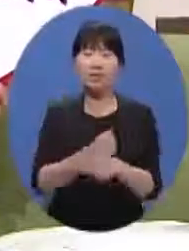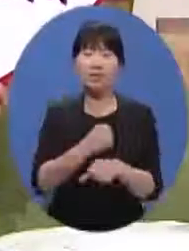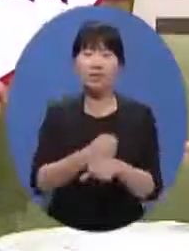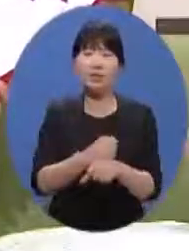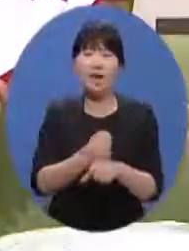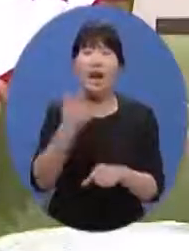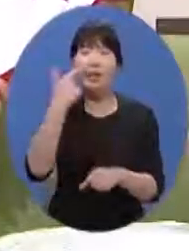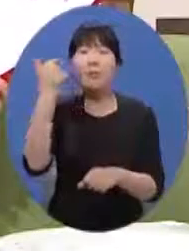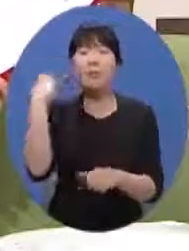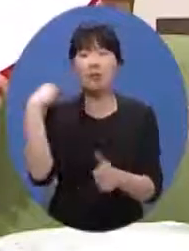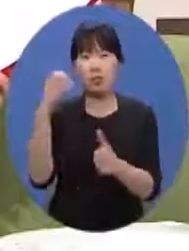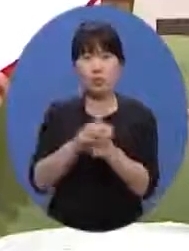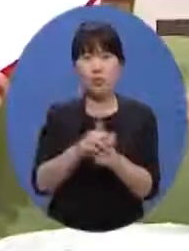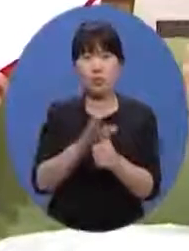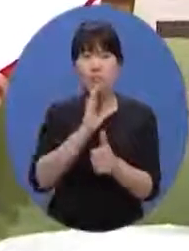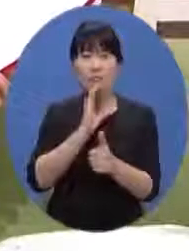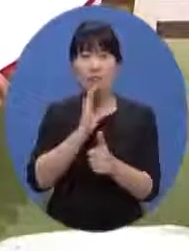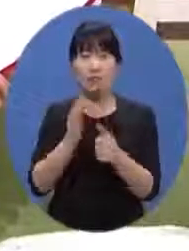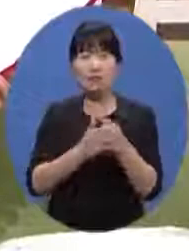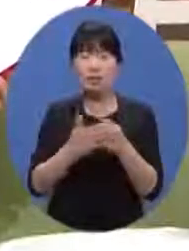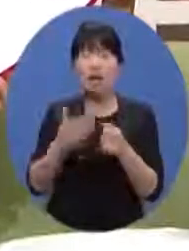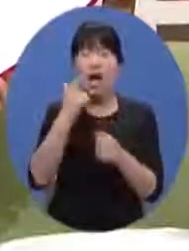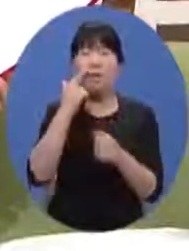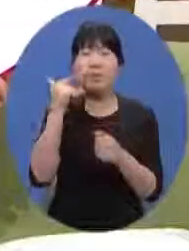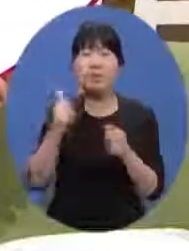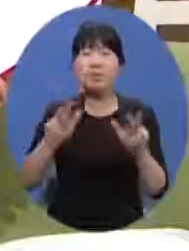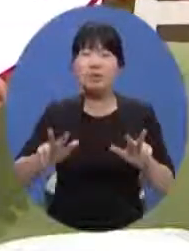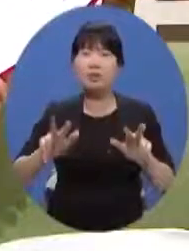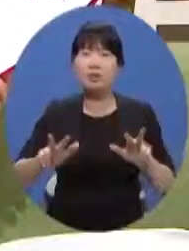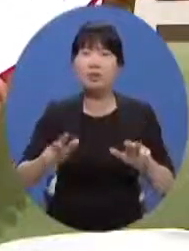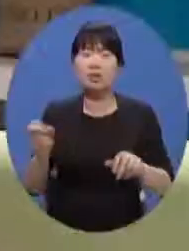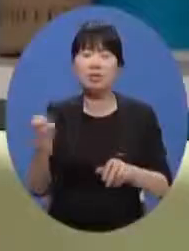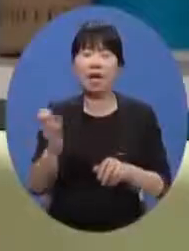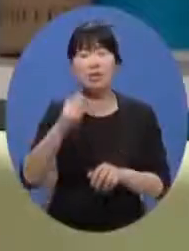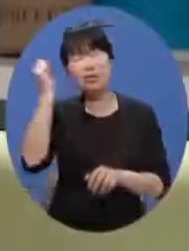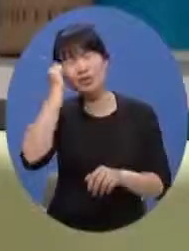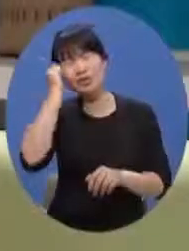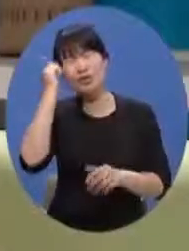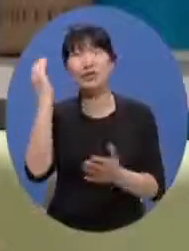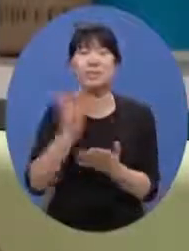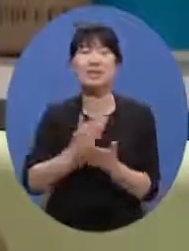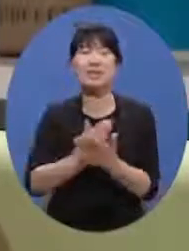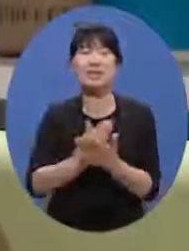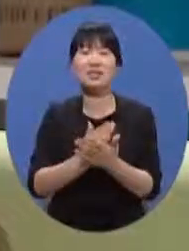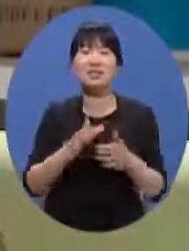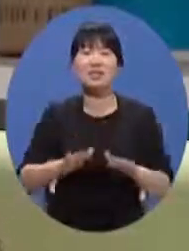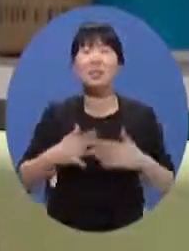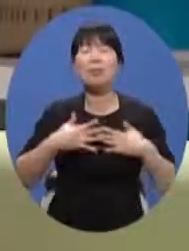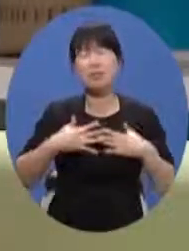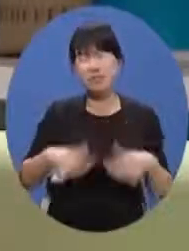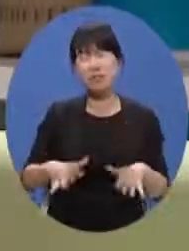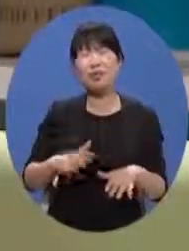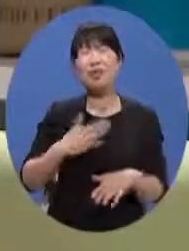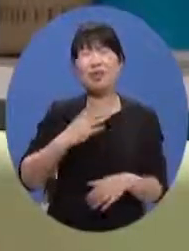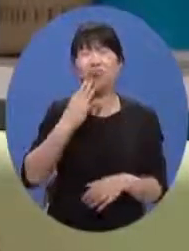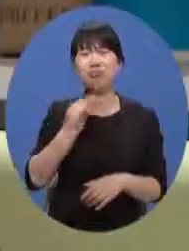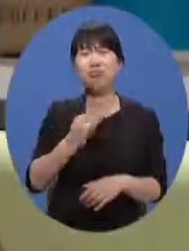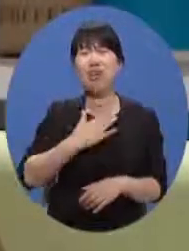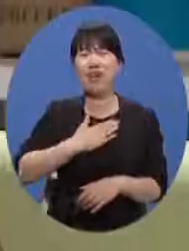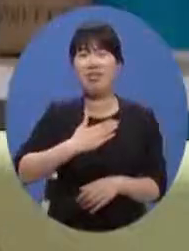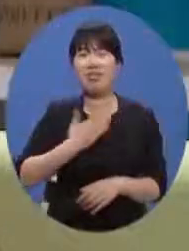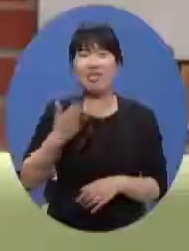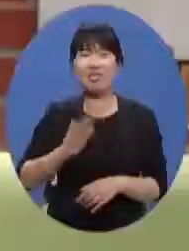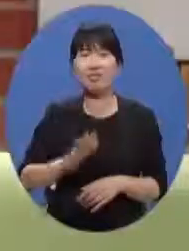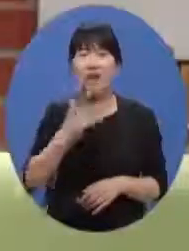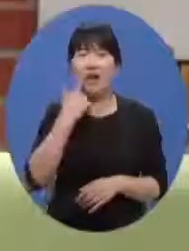중요한 건 아빠 역할이에요. 그래서 사실은 아버님이 지금 자꾸 주무시지만 마시고 피곤한 건 알겠는데요.